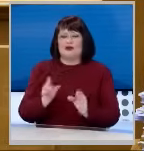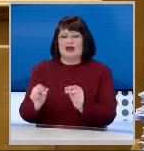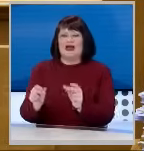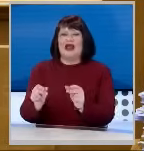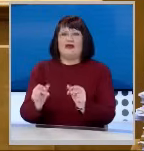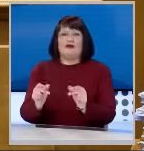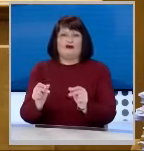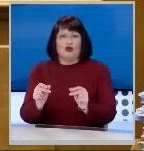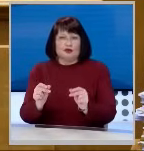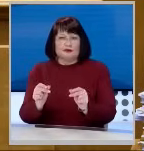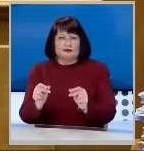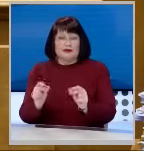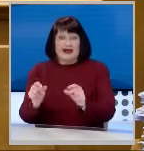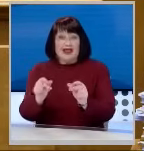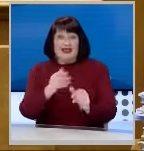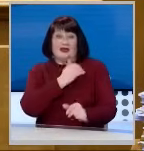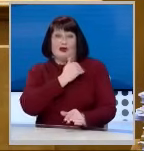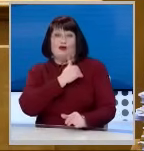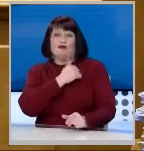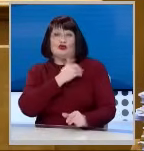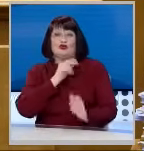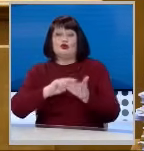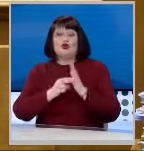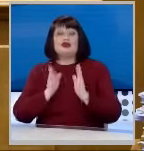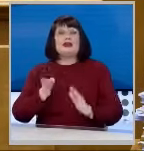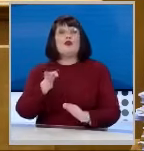μικροφώνου πρέπει να προσέχω την πορεία